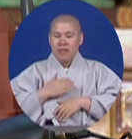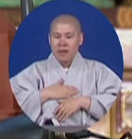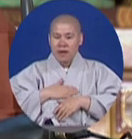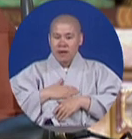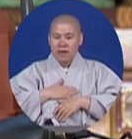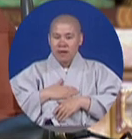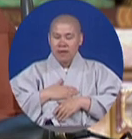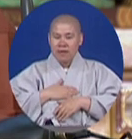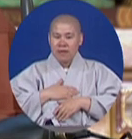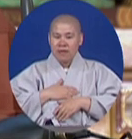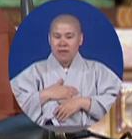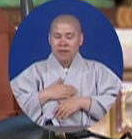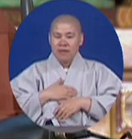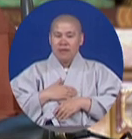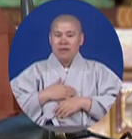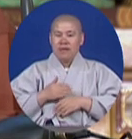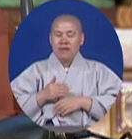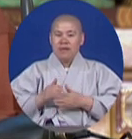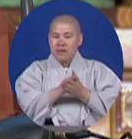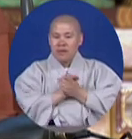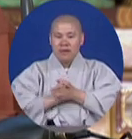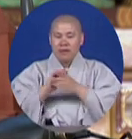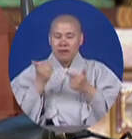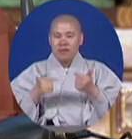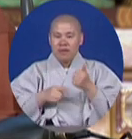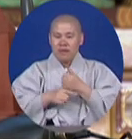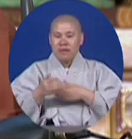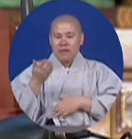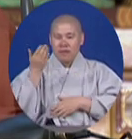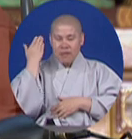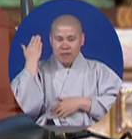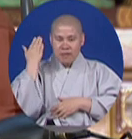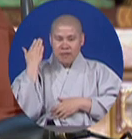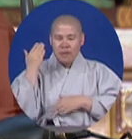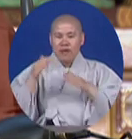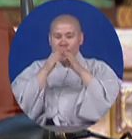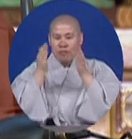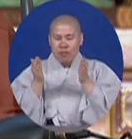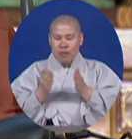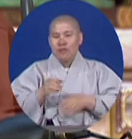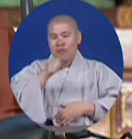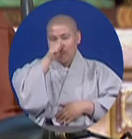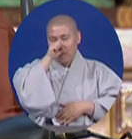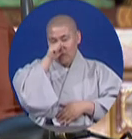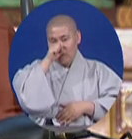나하고 사이가 안 좋은 것은 과거에 전부 좋았던 사람입니다.